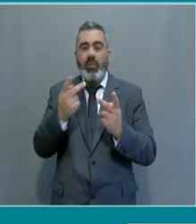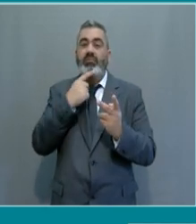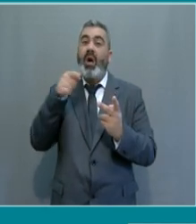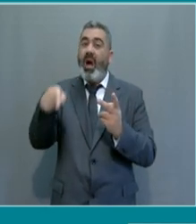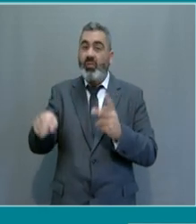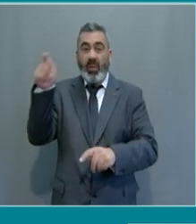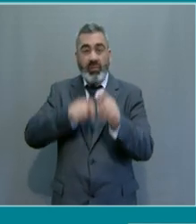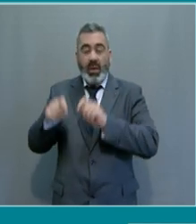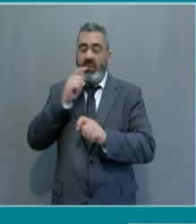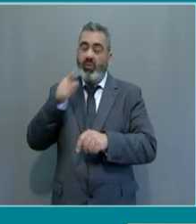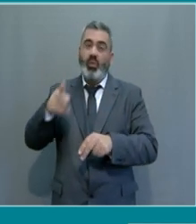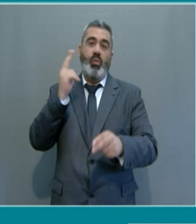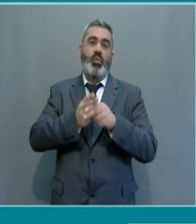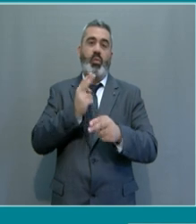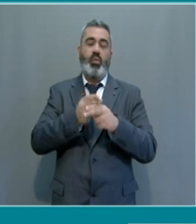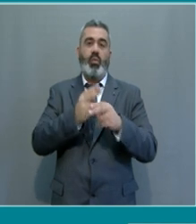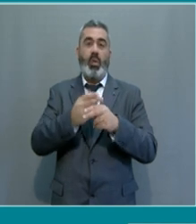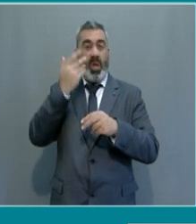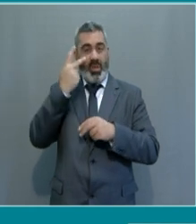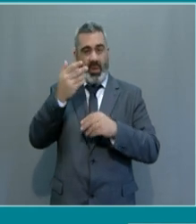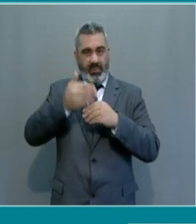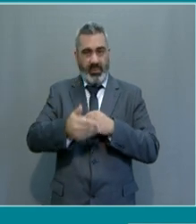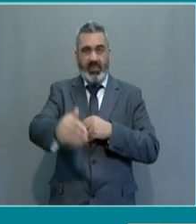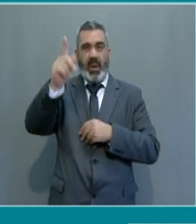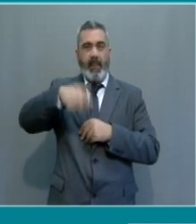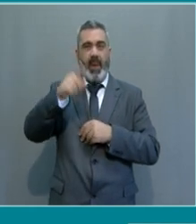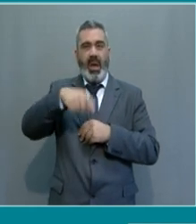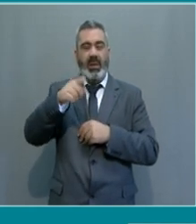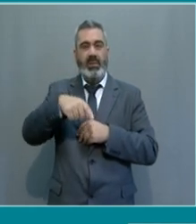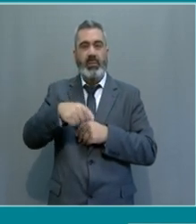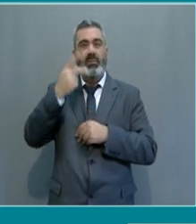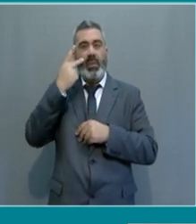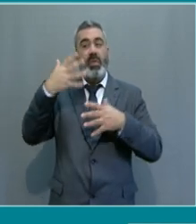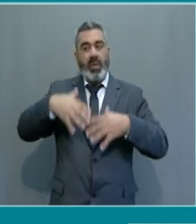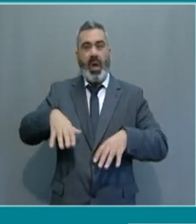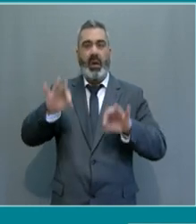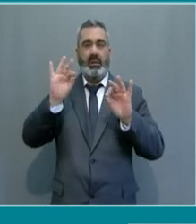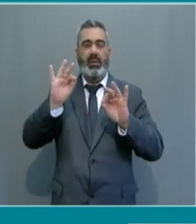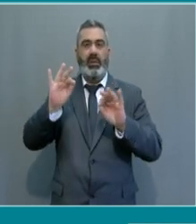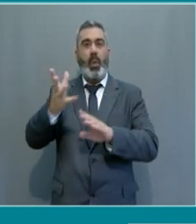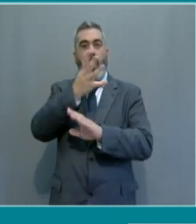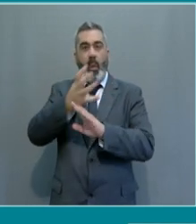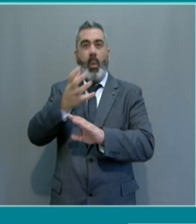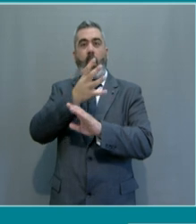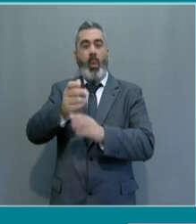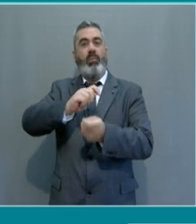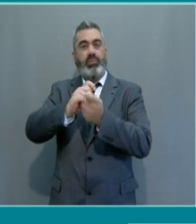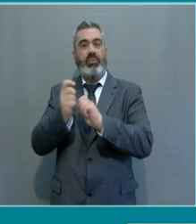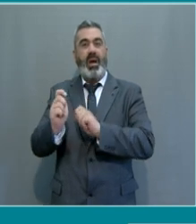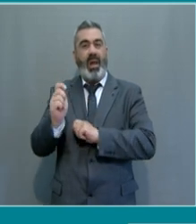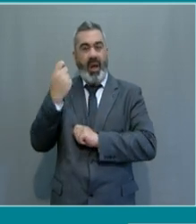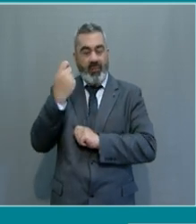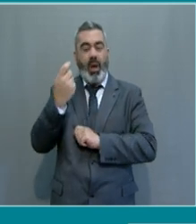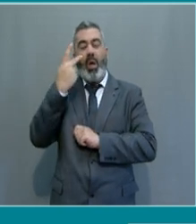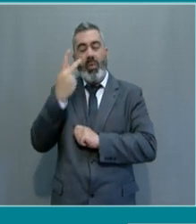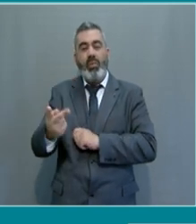ιδιαίτερα σημαντικό και βεβαίως τις επόμενες μέρες που θα ξεκινήσει να δίνει το ρεύμα στο δίκτυο είναι